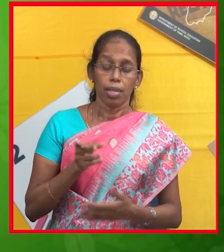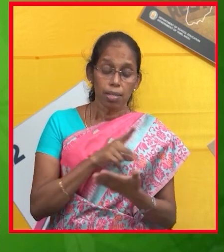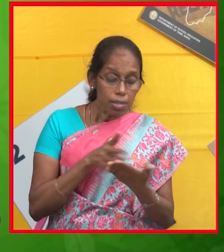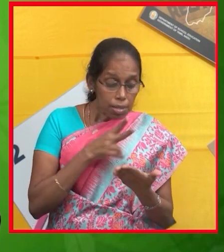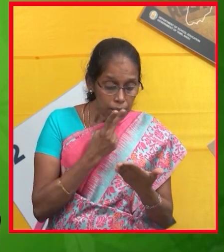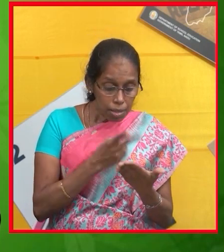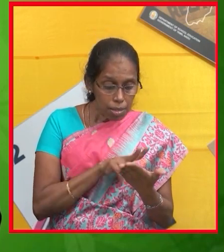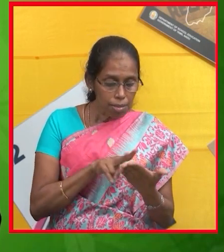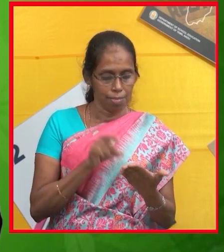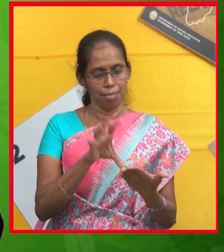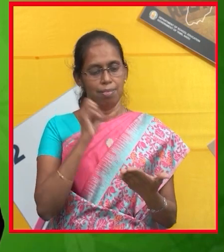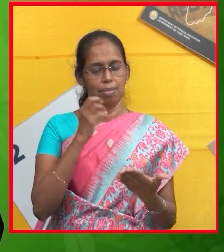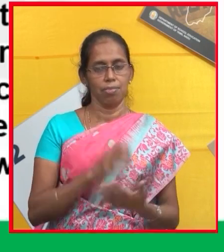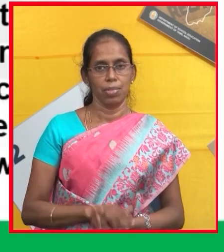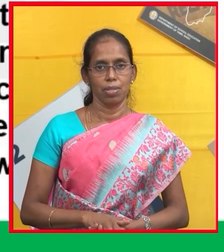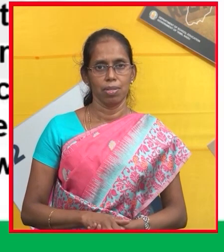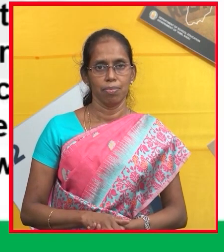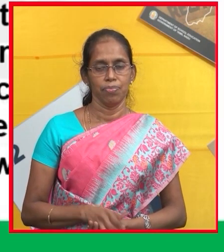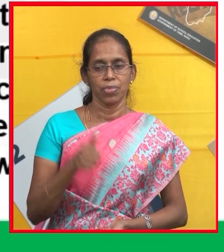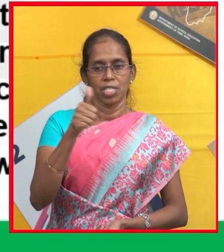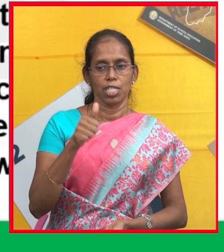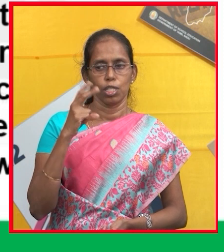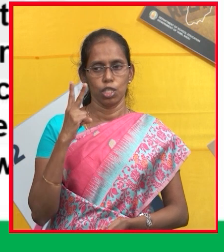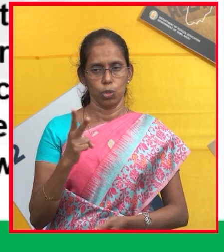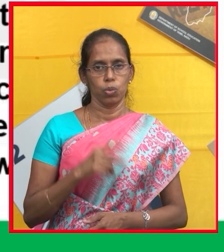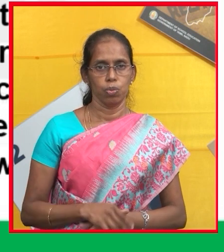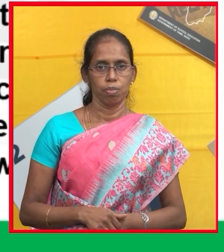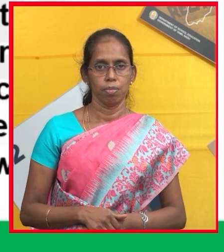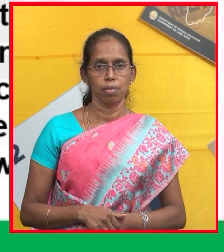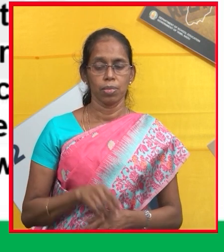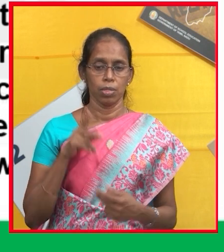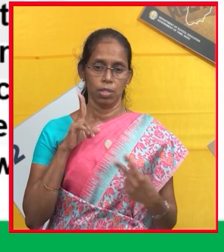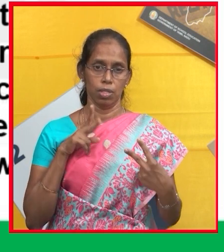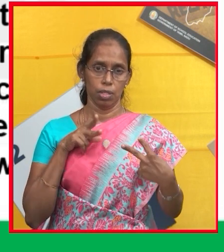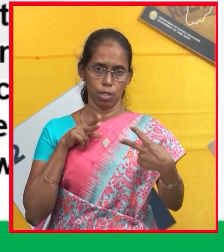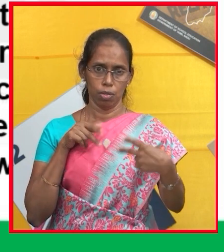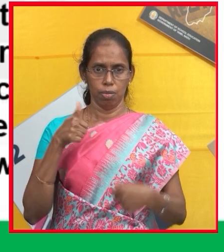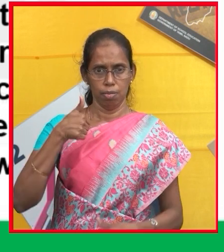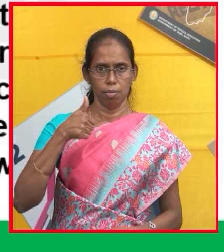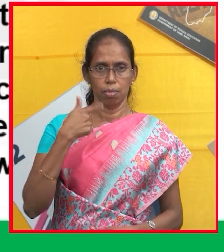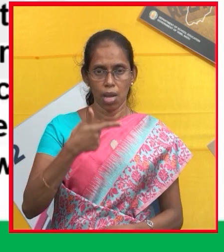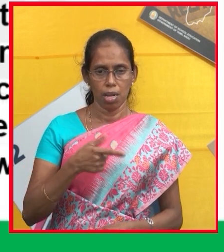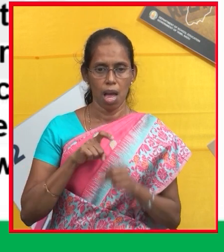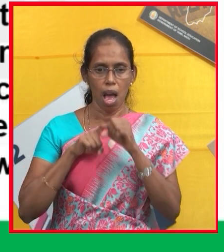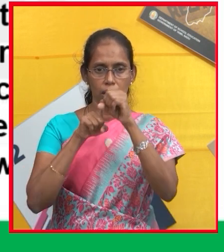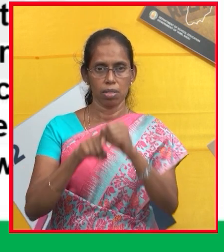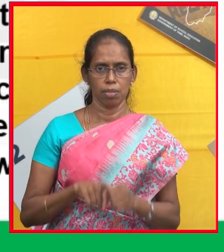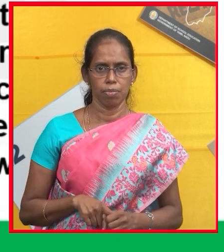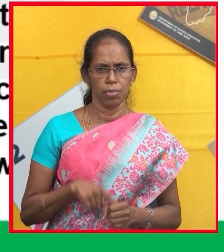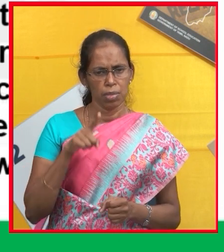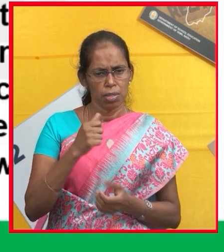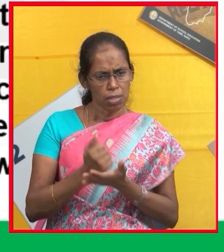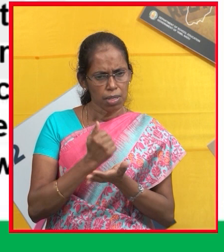கண்டுபிடிச்சிருவீங்க. நெக்ஸ்ட், பேஜ் நம்பர் 62. Interviewer. Can you tell us about the training you